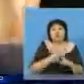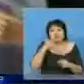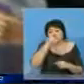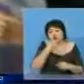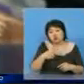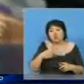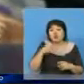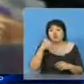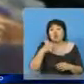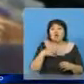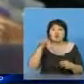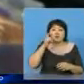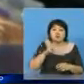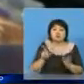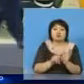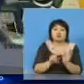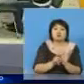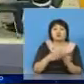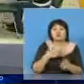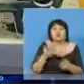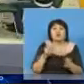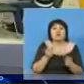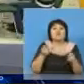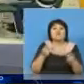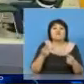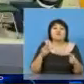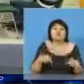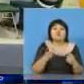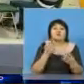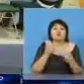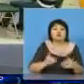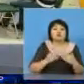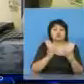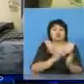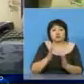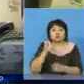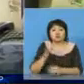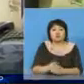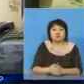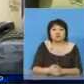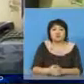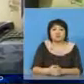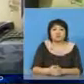жылдан бастап қазақстандықтардың зейнетақысы инфляция деңгейіне қарай өсіп отырады.